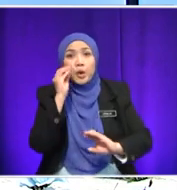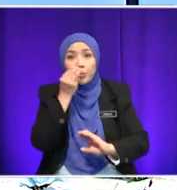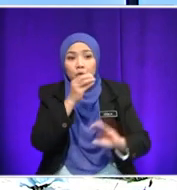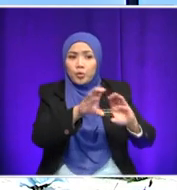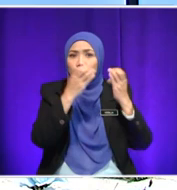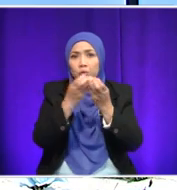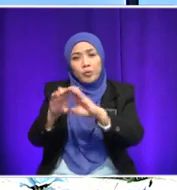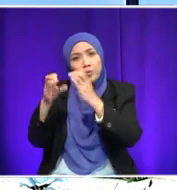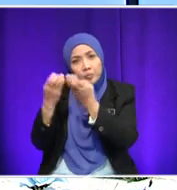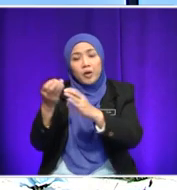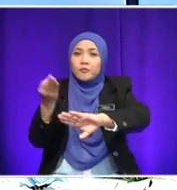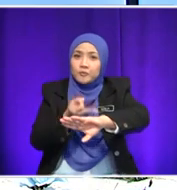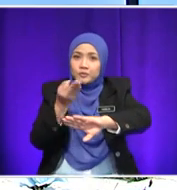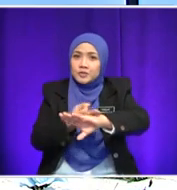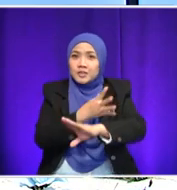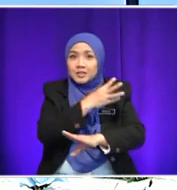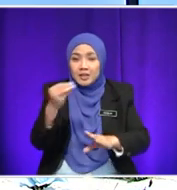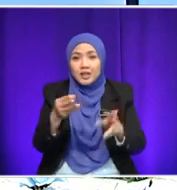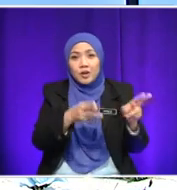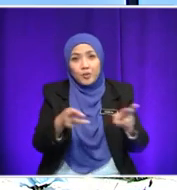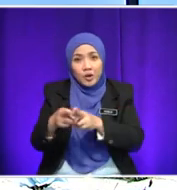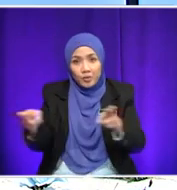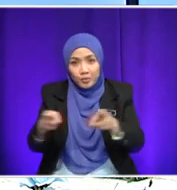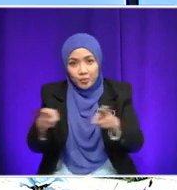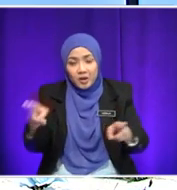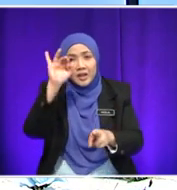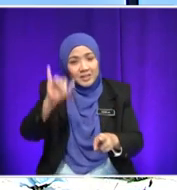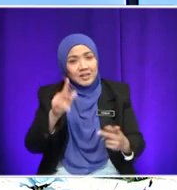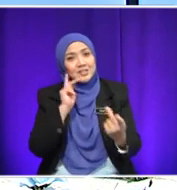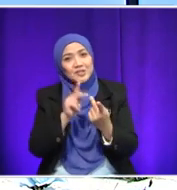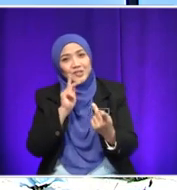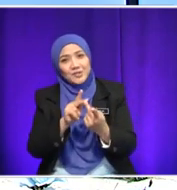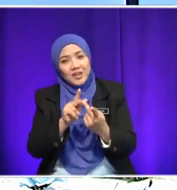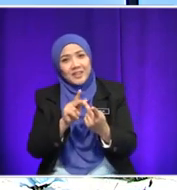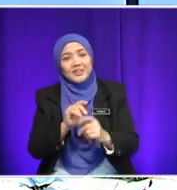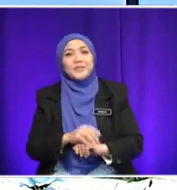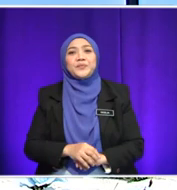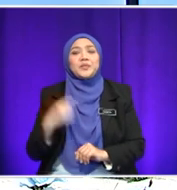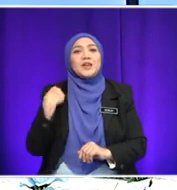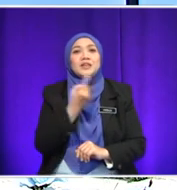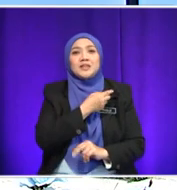fungsi-fungsi dan ruang-ruang yang sesuai sesuai dengan gubahan yang bagaimana